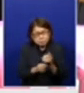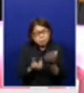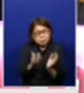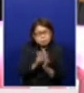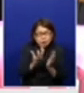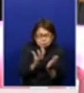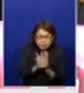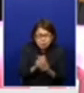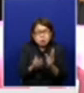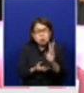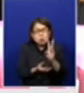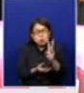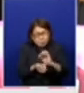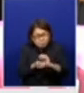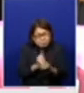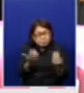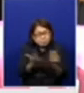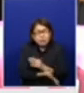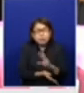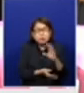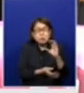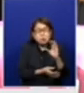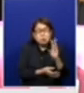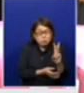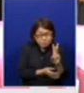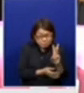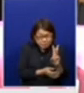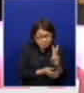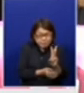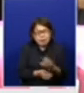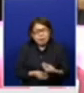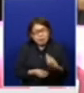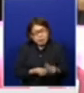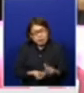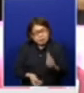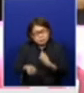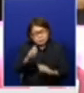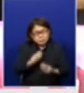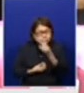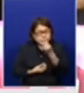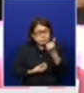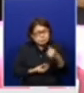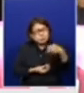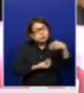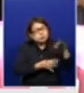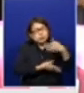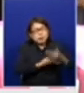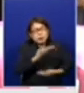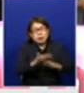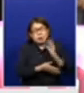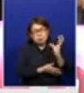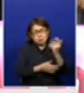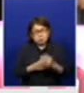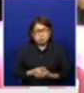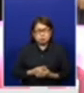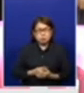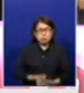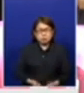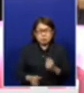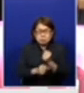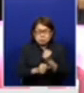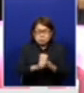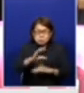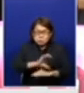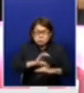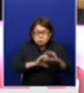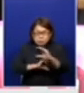พื่อสุขภาพโดยชุมชนส่งสู่ตลาดโลกการบริการการท่องเที่ยวโดยใช้ Smart Tourism and Food Safety เนี่ยจะเป็นการดึงศักยภา